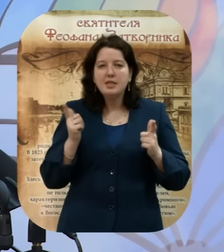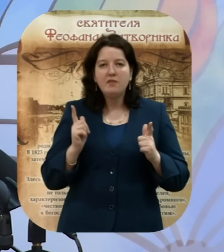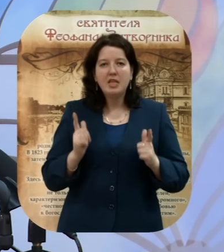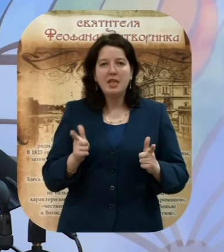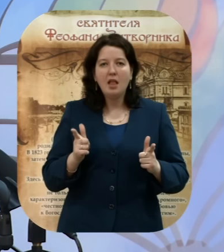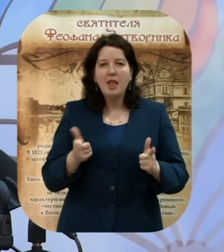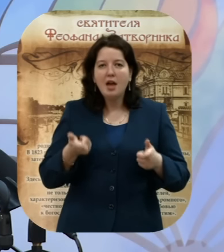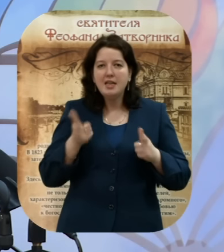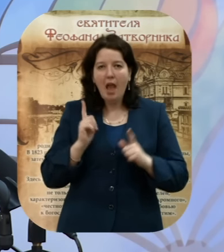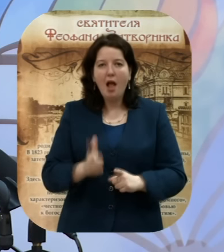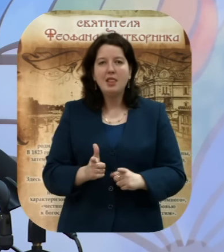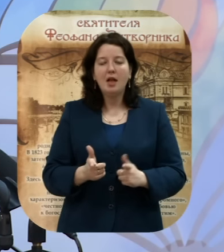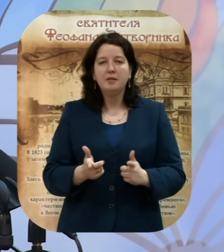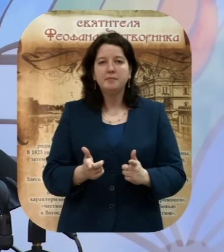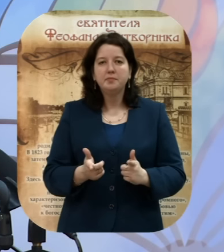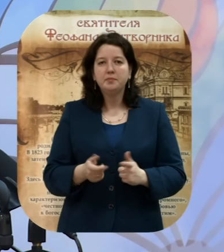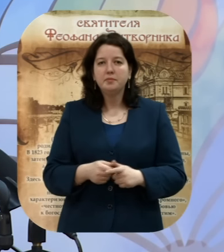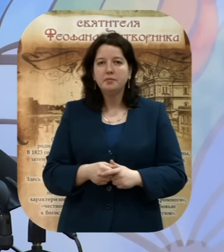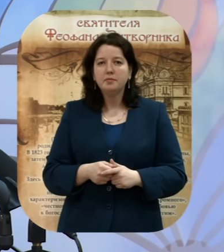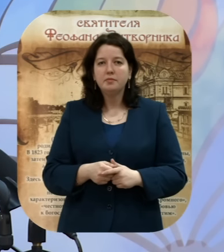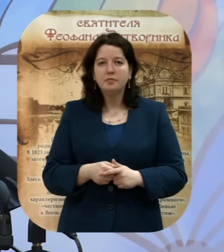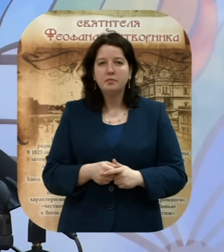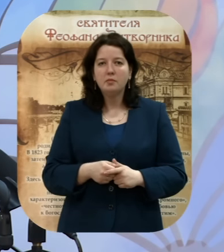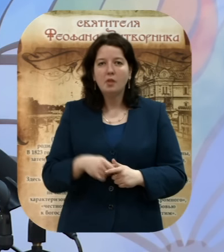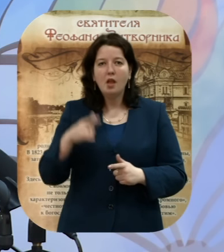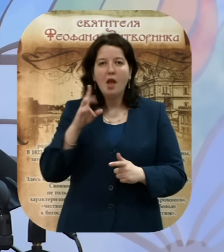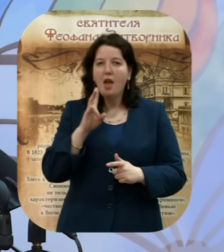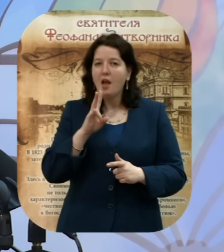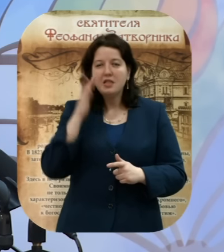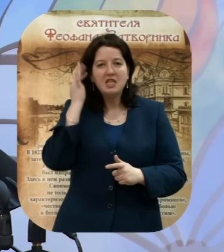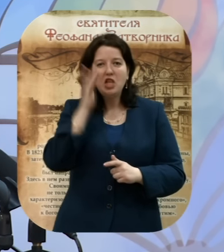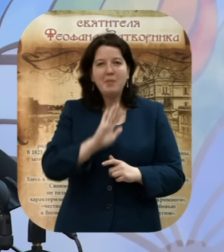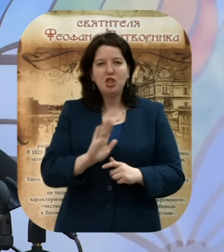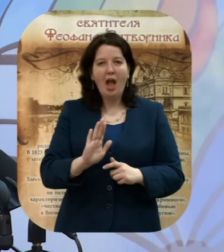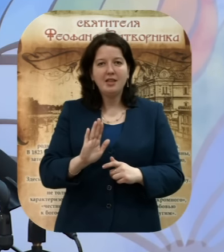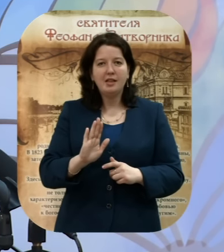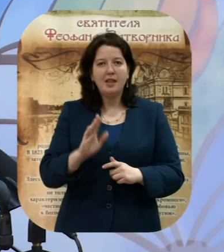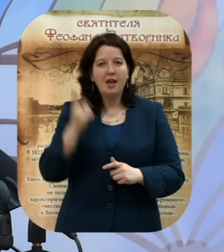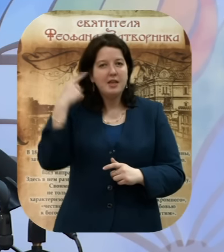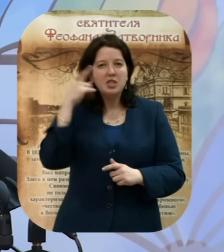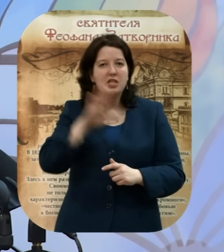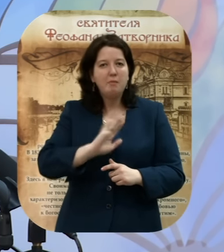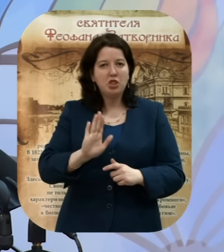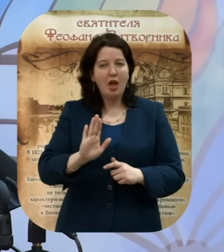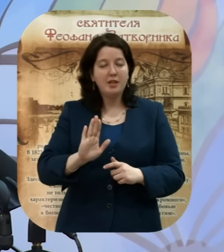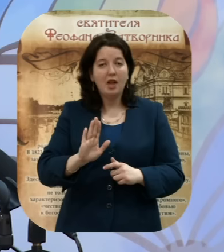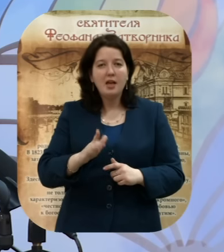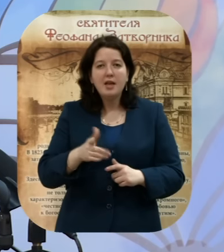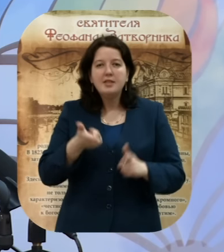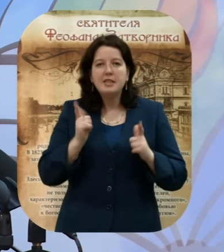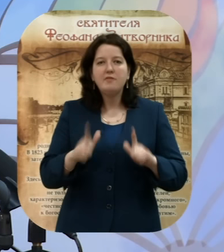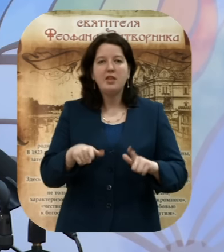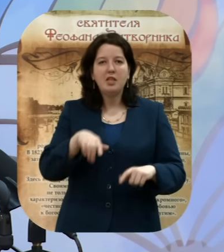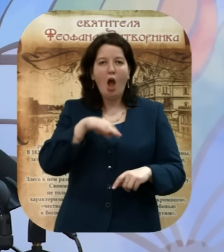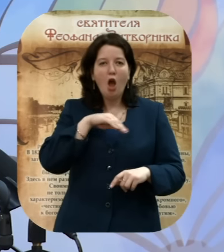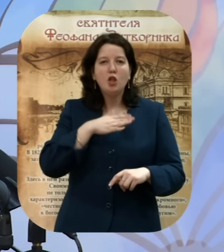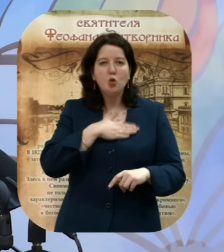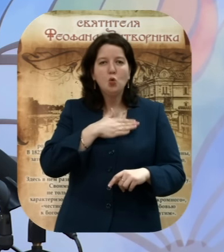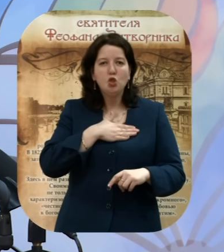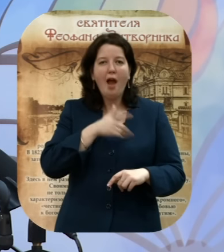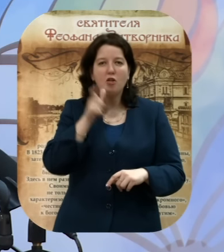действительно, реально, не мечтательно, действительно душа человеческая